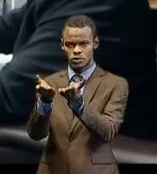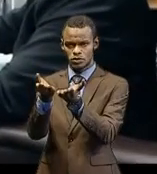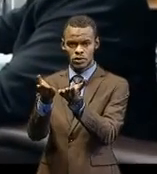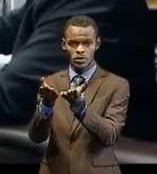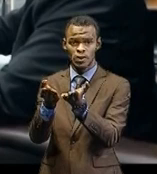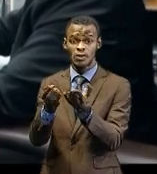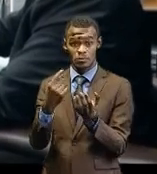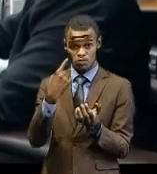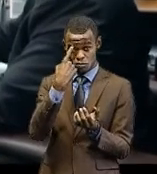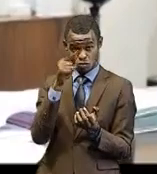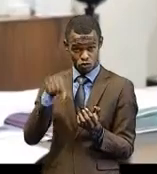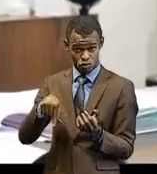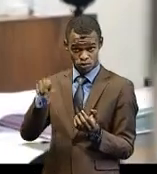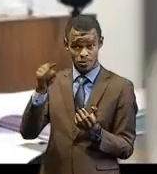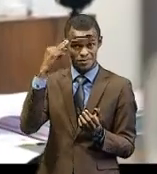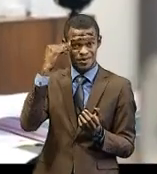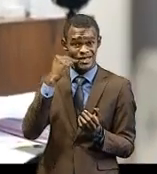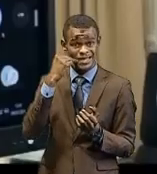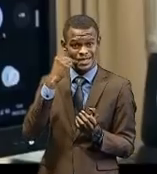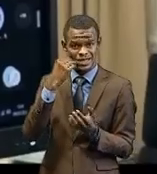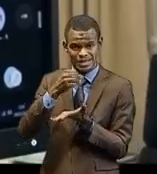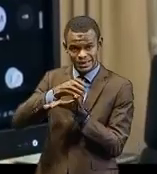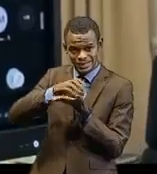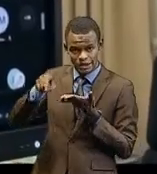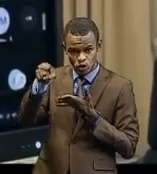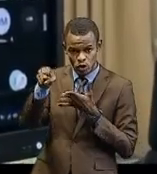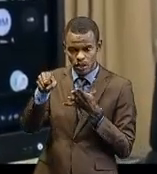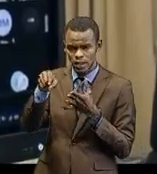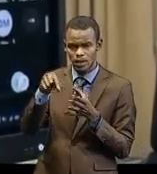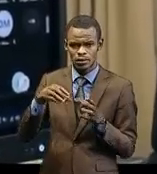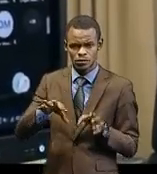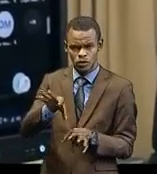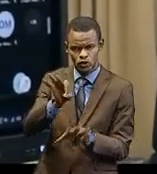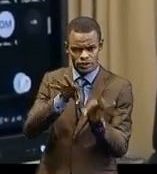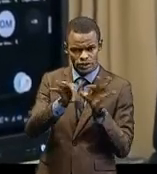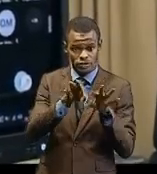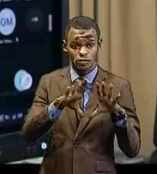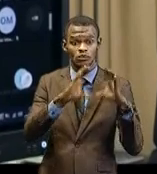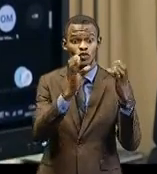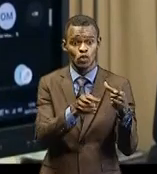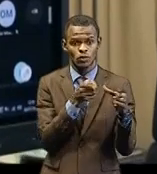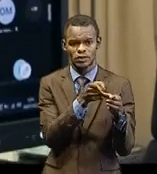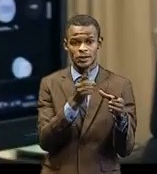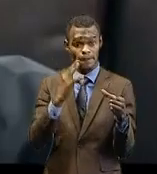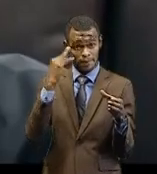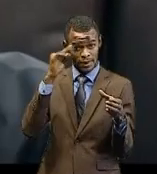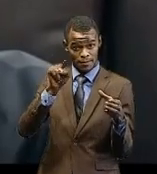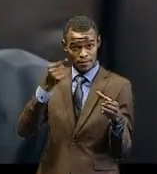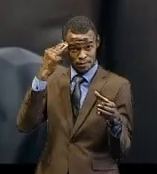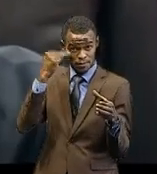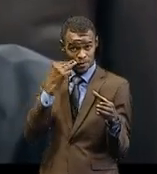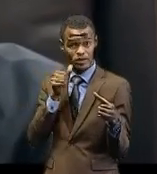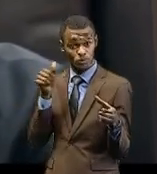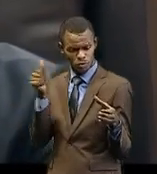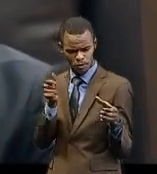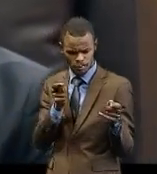ministre sectoriel concerné dans une commission ad hoc qui sera présidée par le Premier ministre et chef du gouvernement avant son